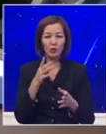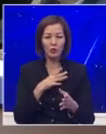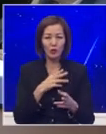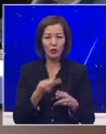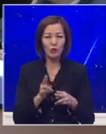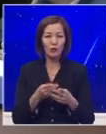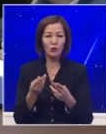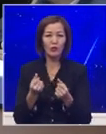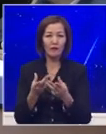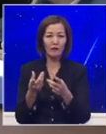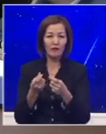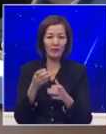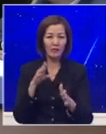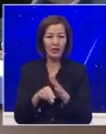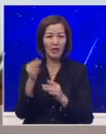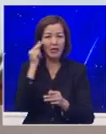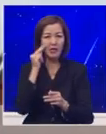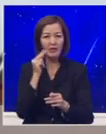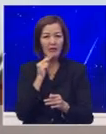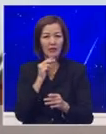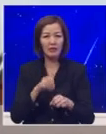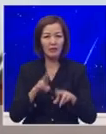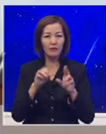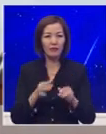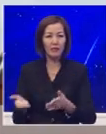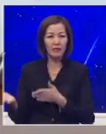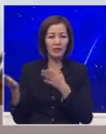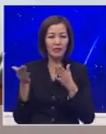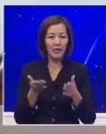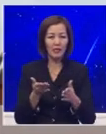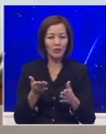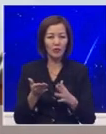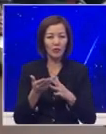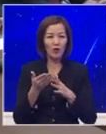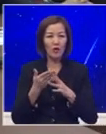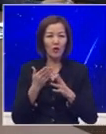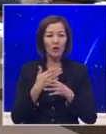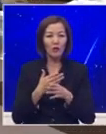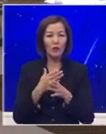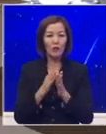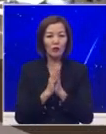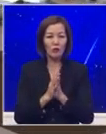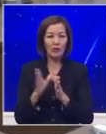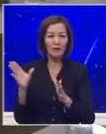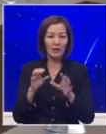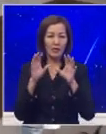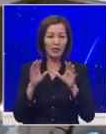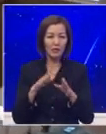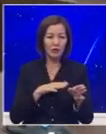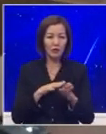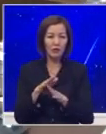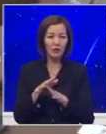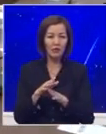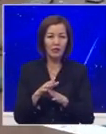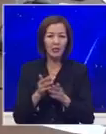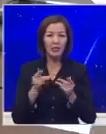үшін инвесторлар қытайлық кәсіби мамандарды алдыртуға квота сұрады. Марат Сұлтанғазиев барлығы заң аясында жүзеге асырылатын айтып, бірнеше